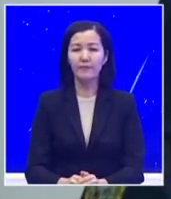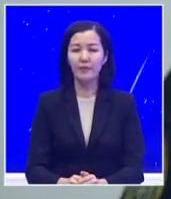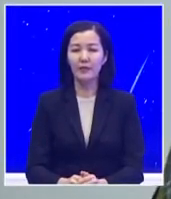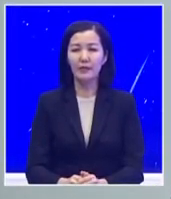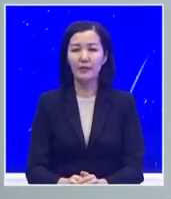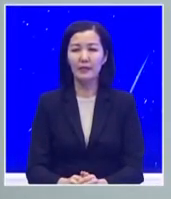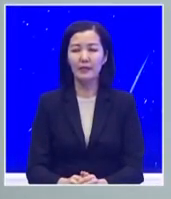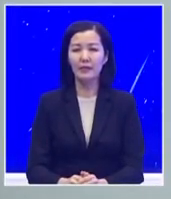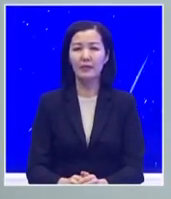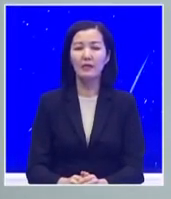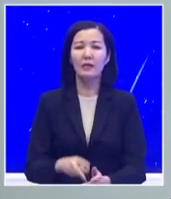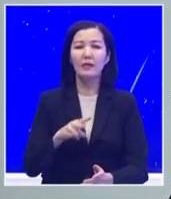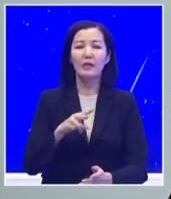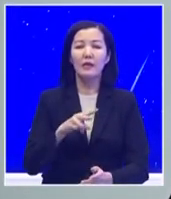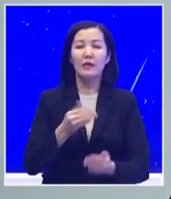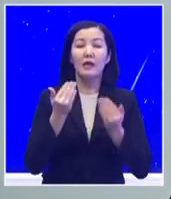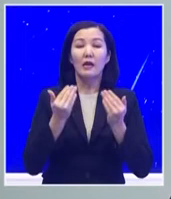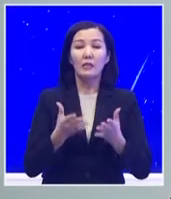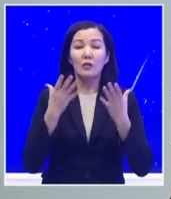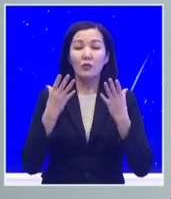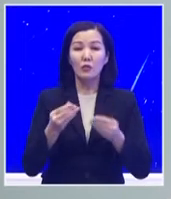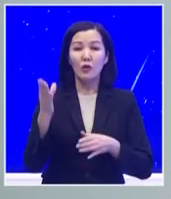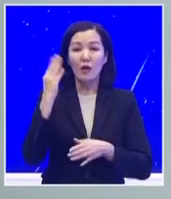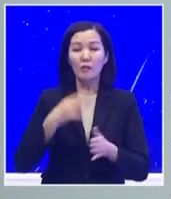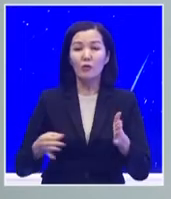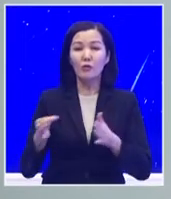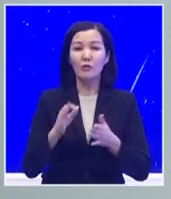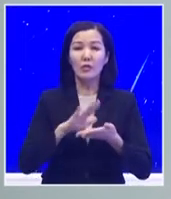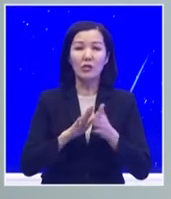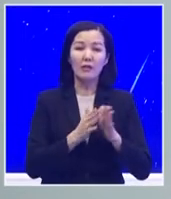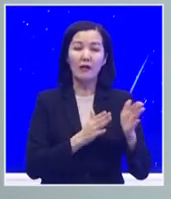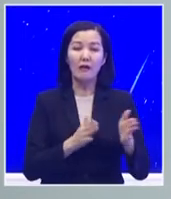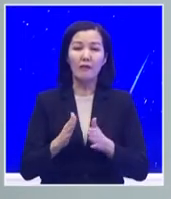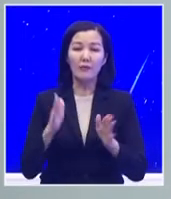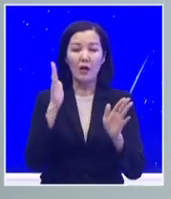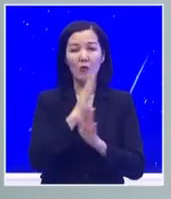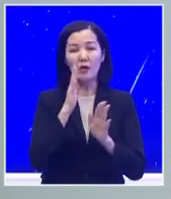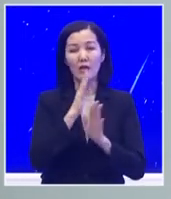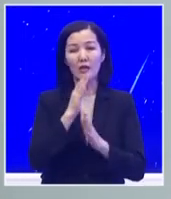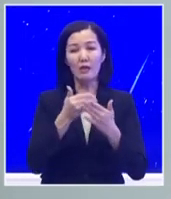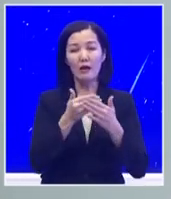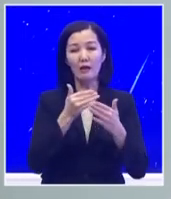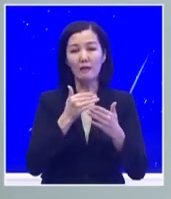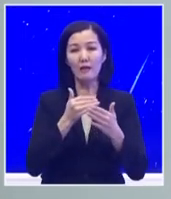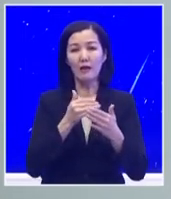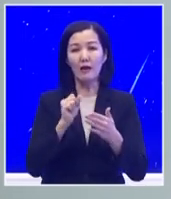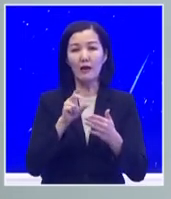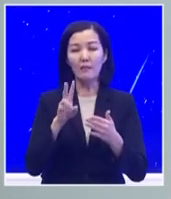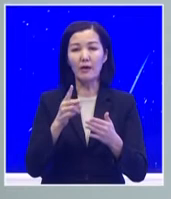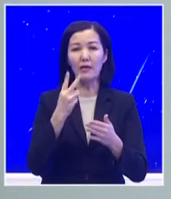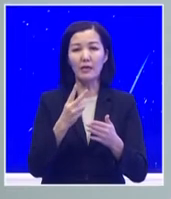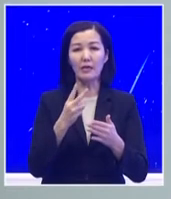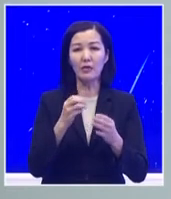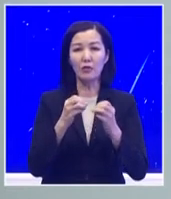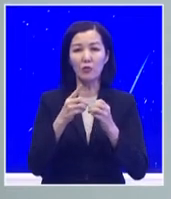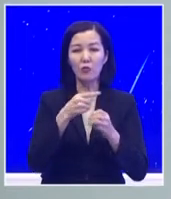месяц. Ләзәт Махатулла, қазіргі таңда облыста жағдай қалыпты. Қазгидрометтің ақпаратынша, ақпанға ауарайы 2-ден